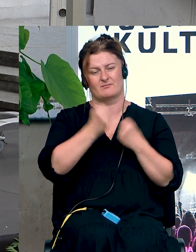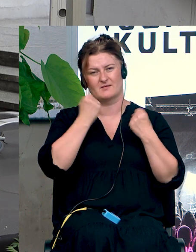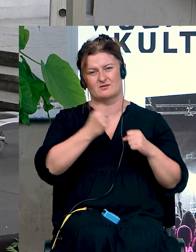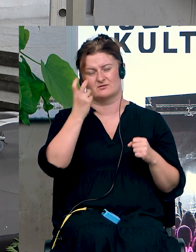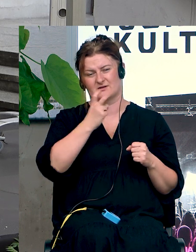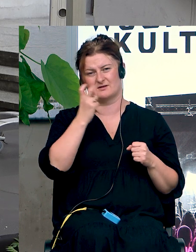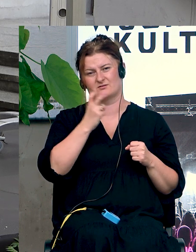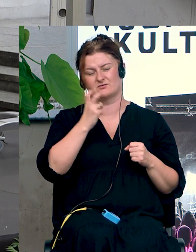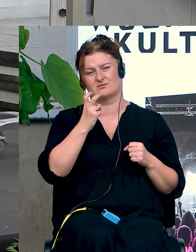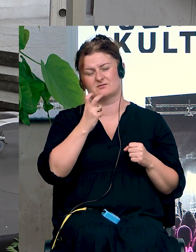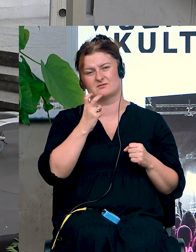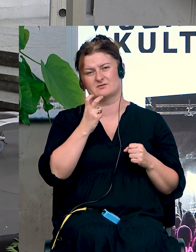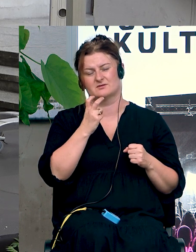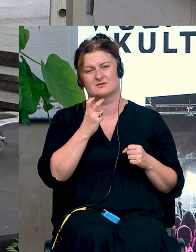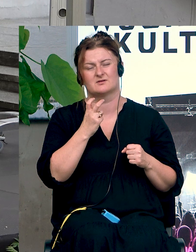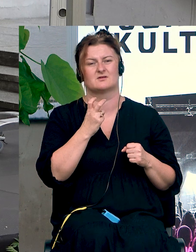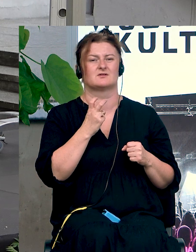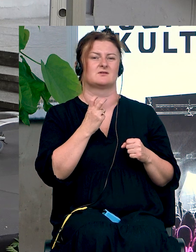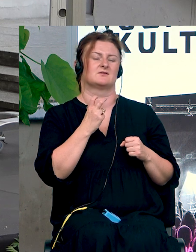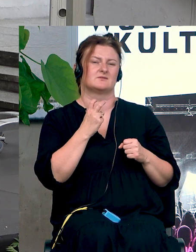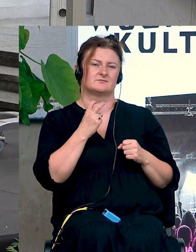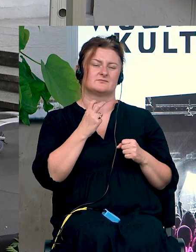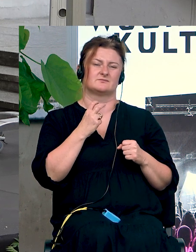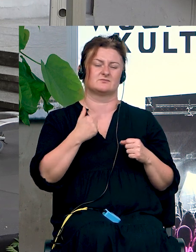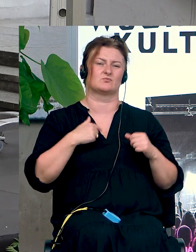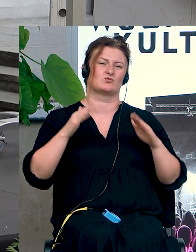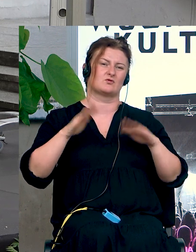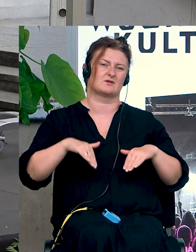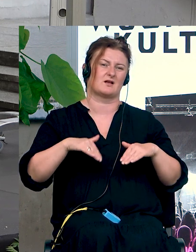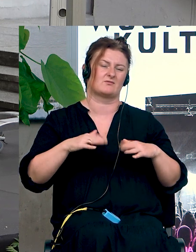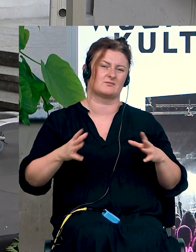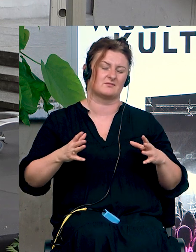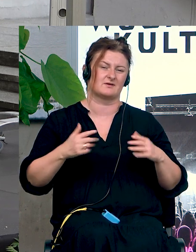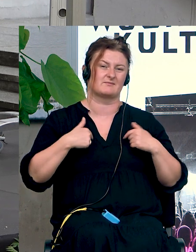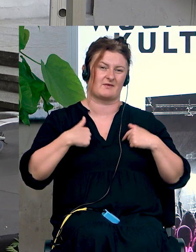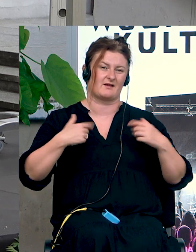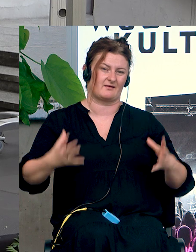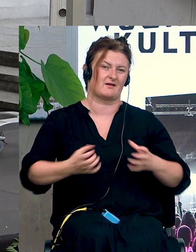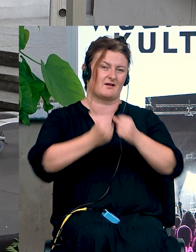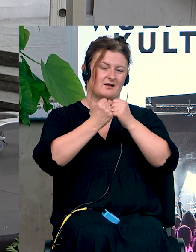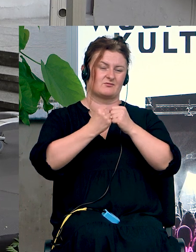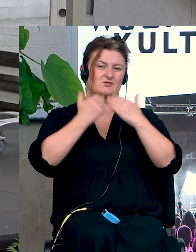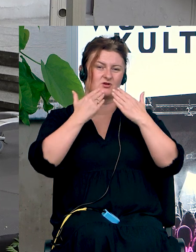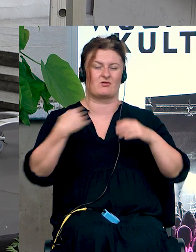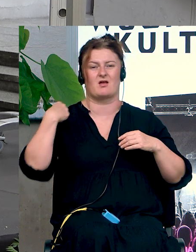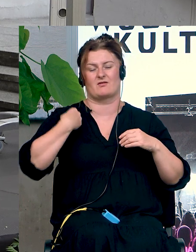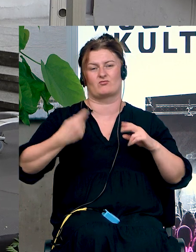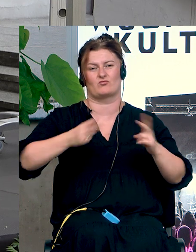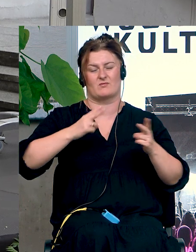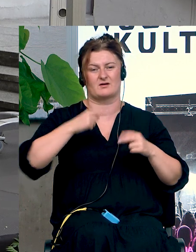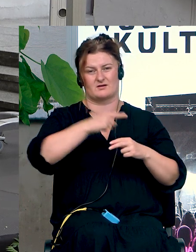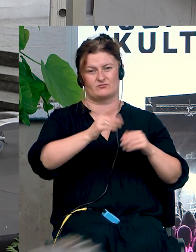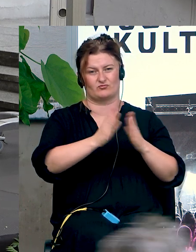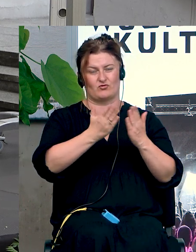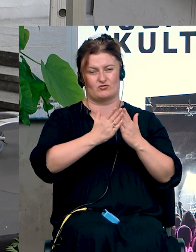мене знайшла, власне, через англійський переклад цієї книжки, мене знайшла китайська сучасна класична